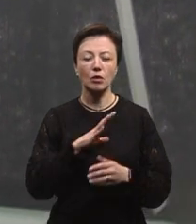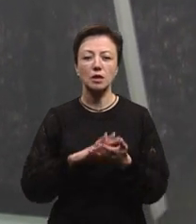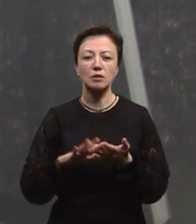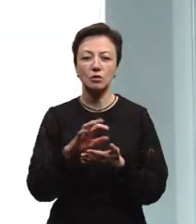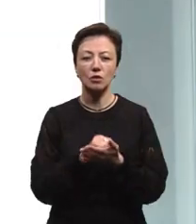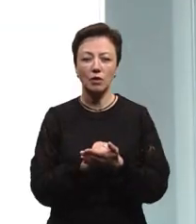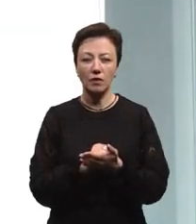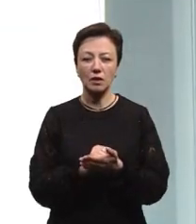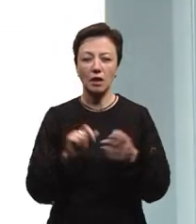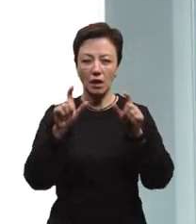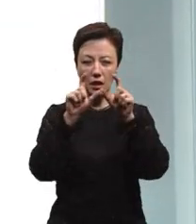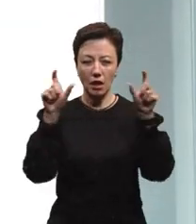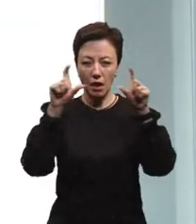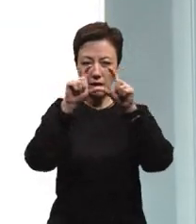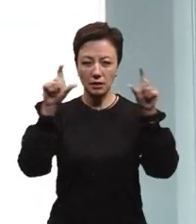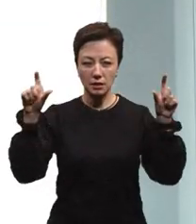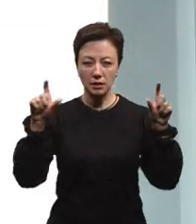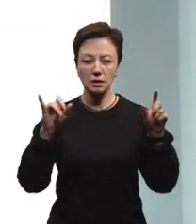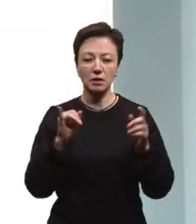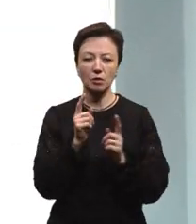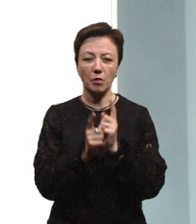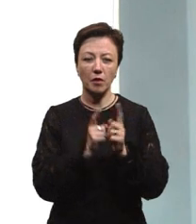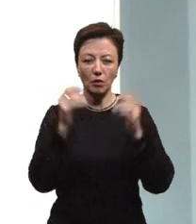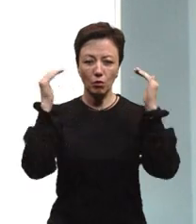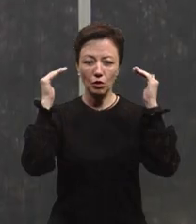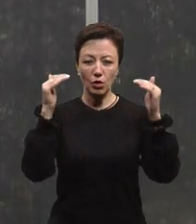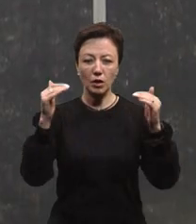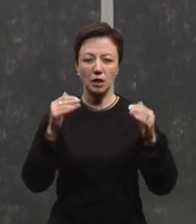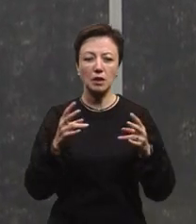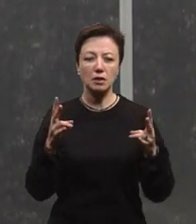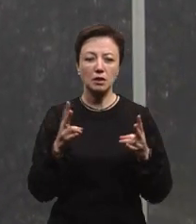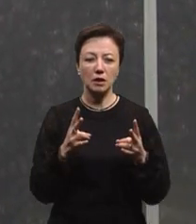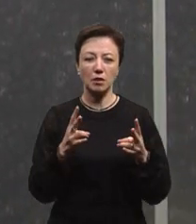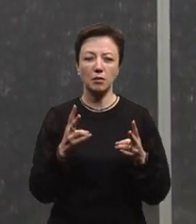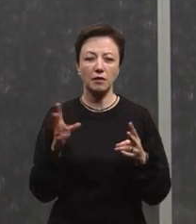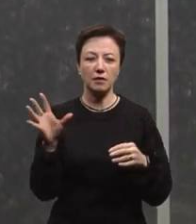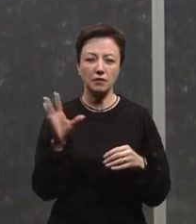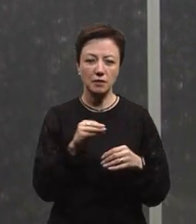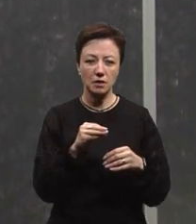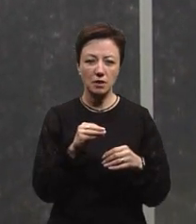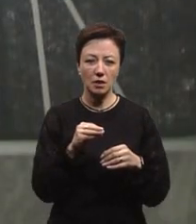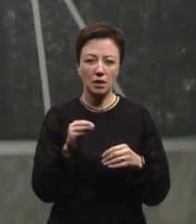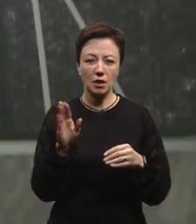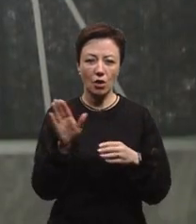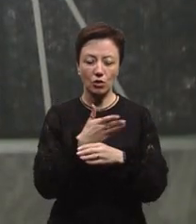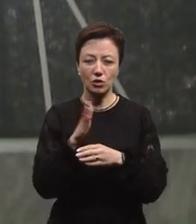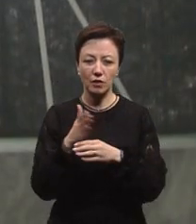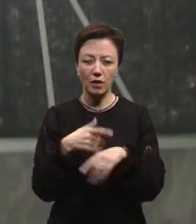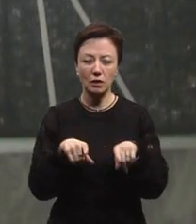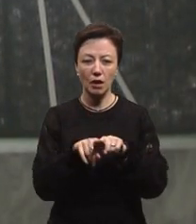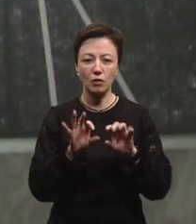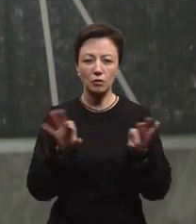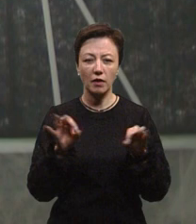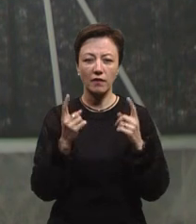їх треба буде обміняти А щоб переробити потолки то дуже треба буде Все розшивати так розповідає